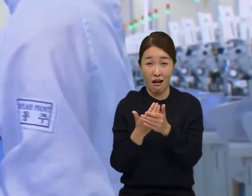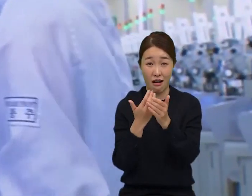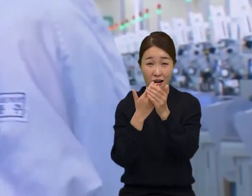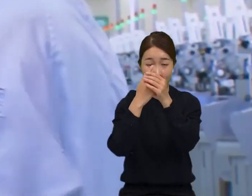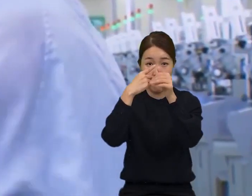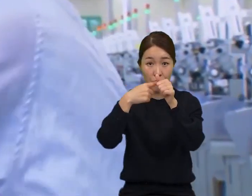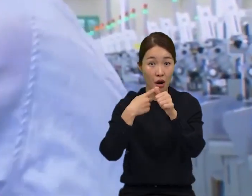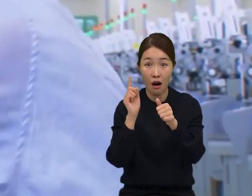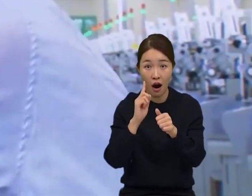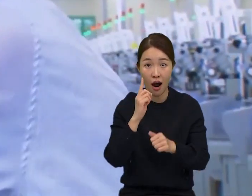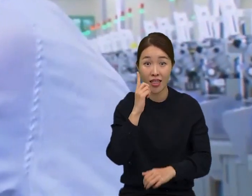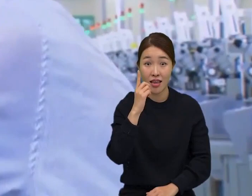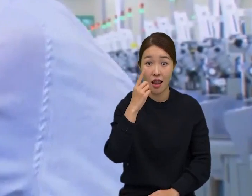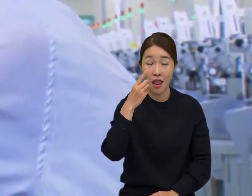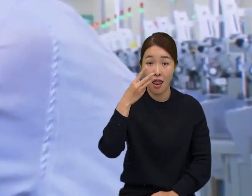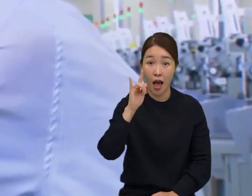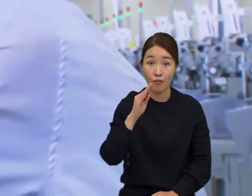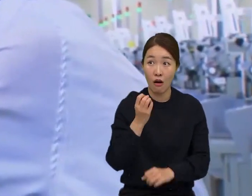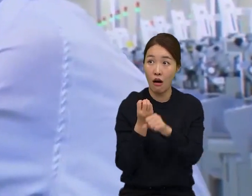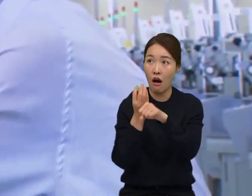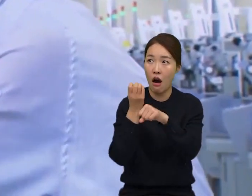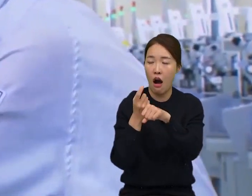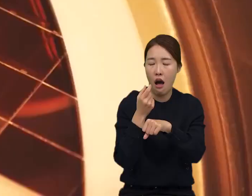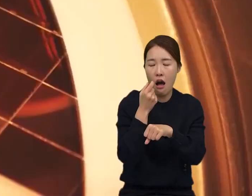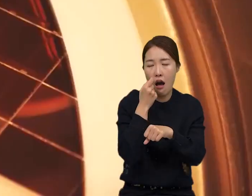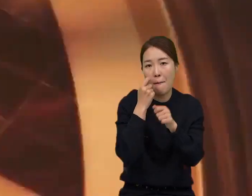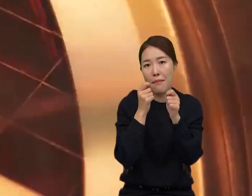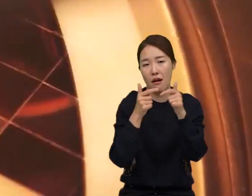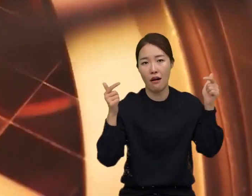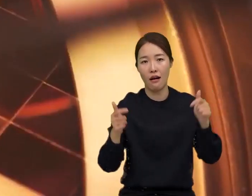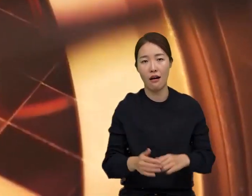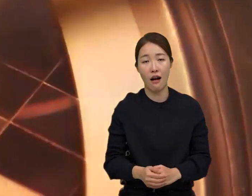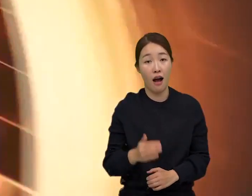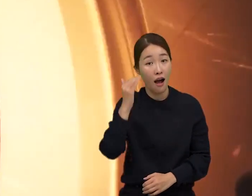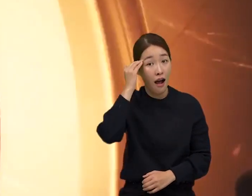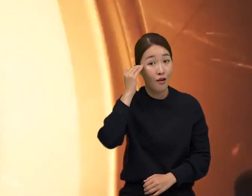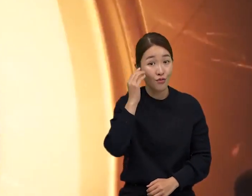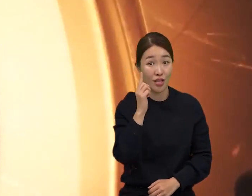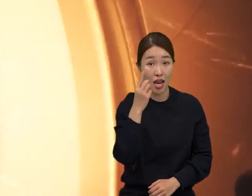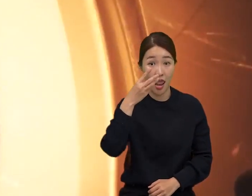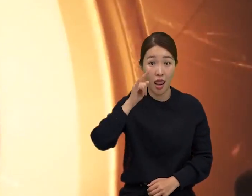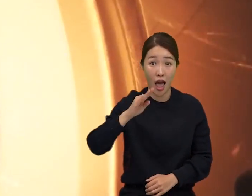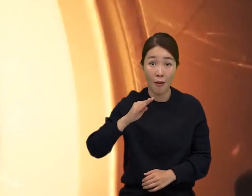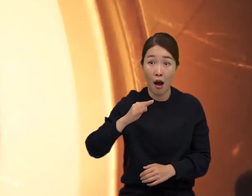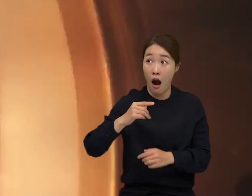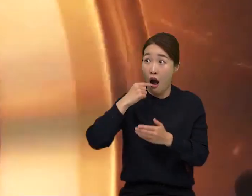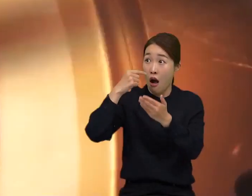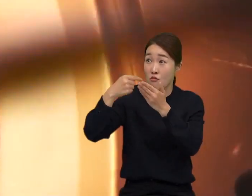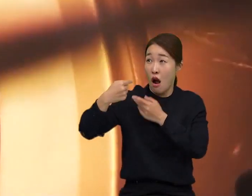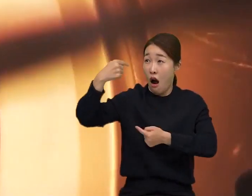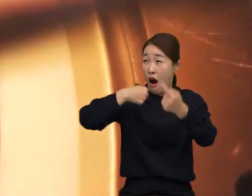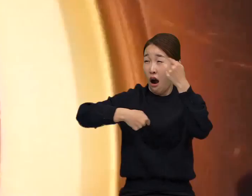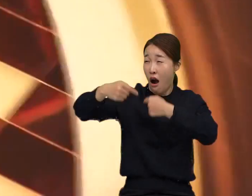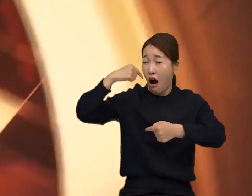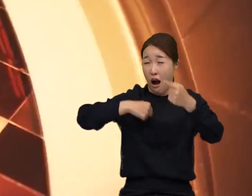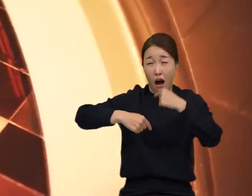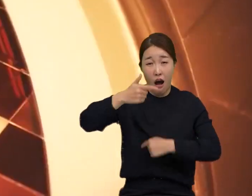추세 속에서 D램 수요가 급증한 것이다. 한국산 D램에 대량 주문이 몰렸다.